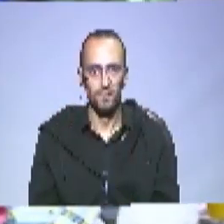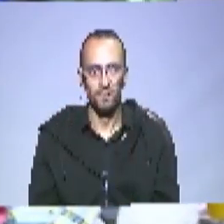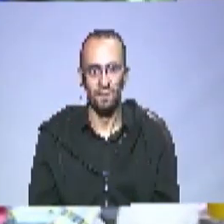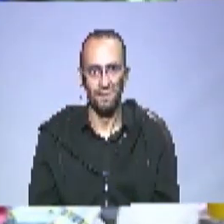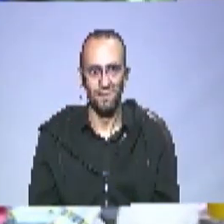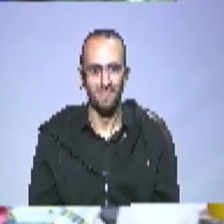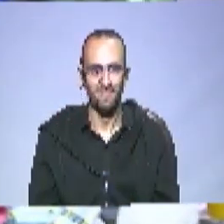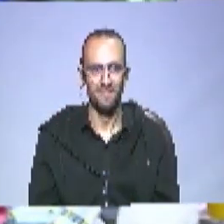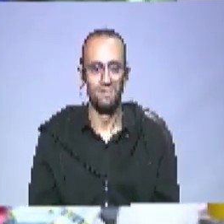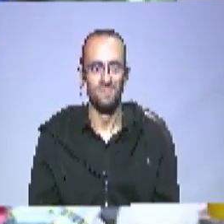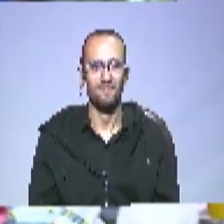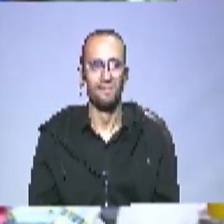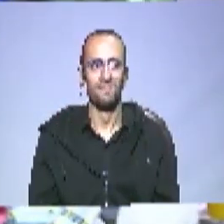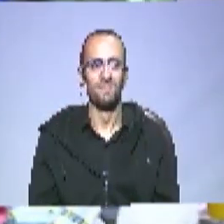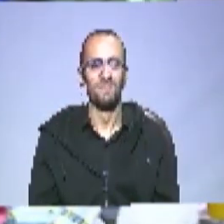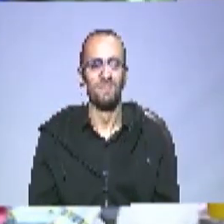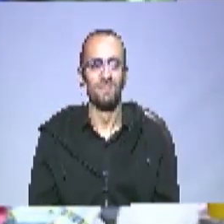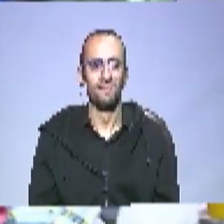كويس؟